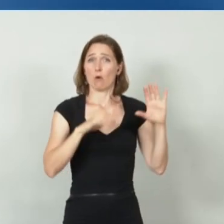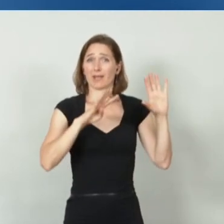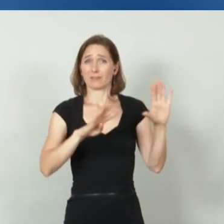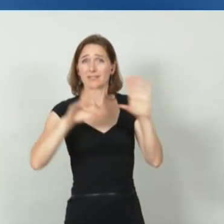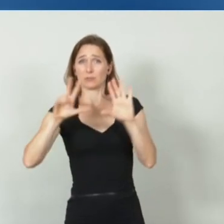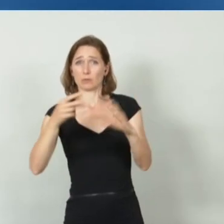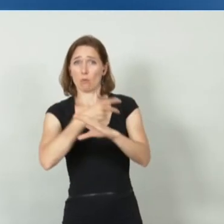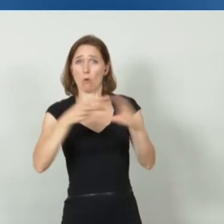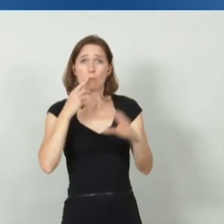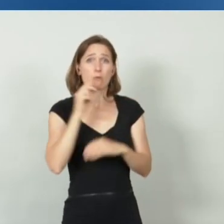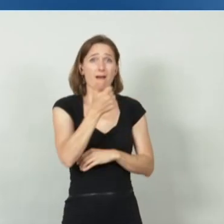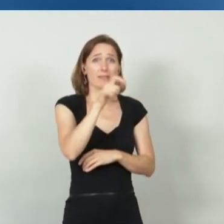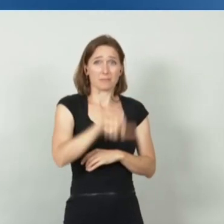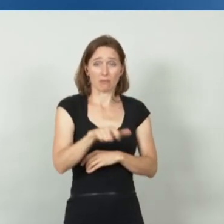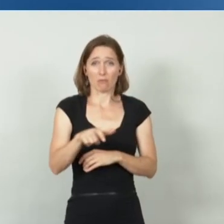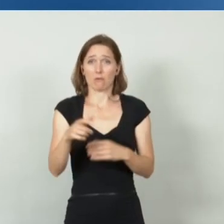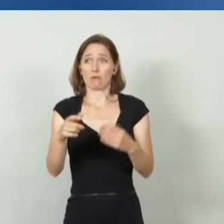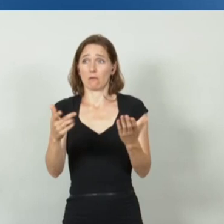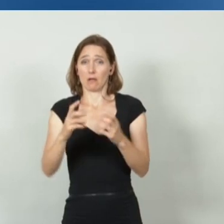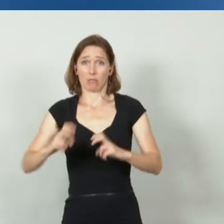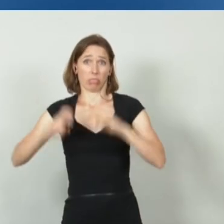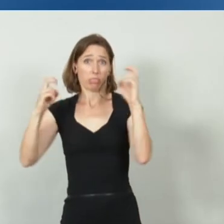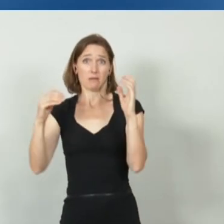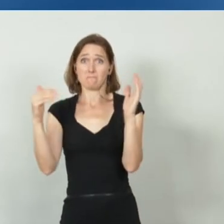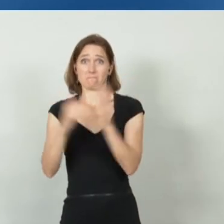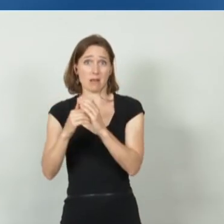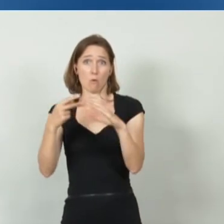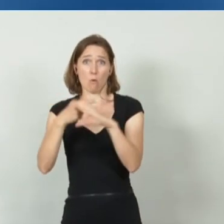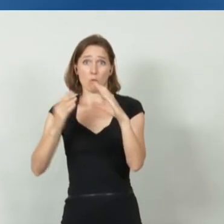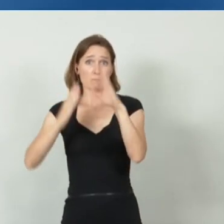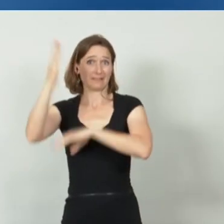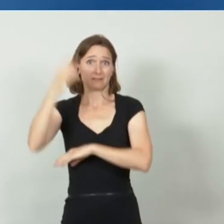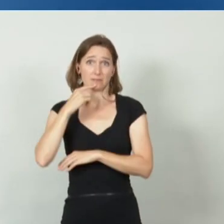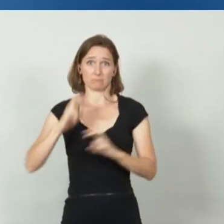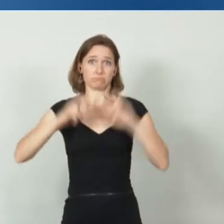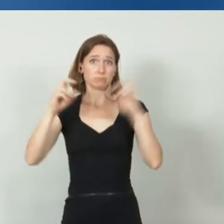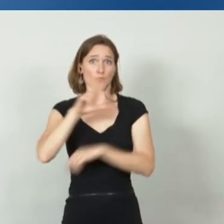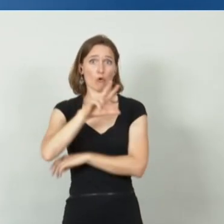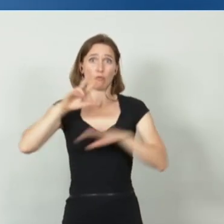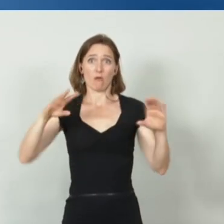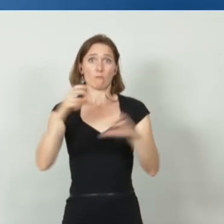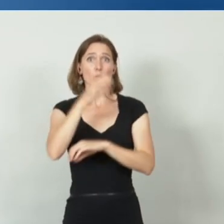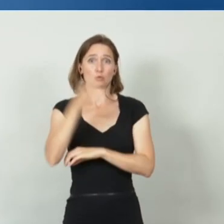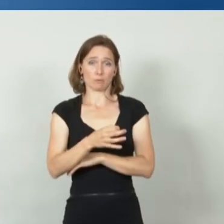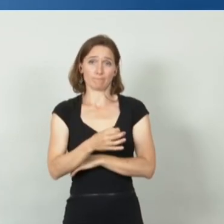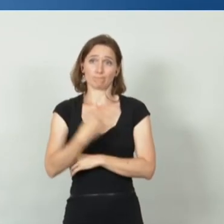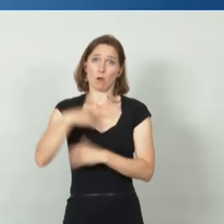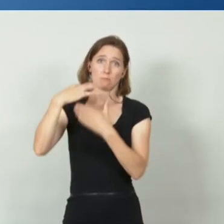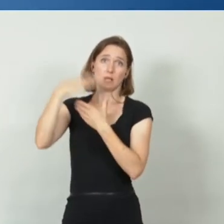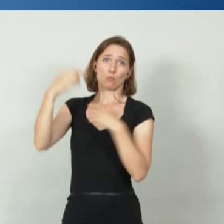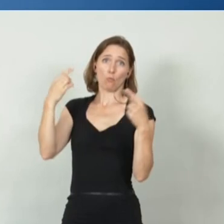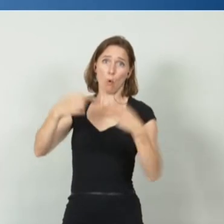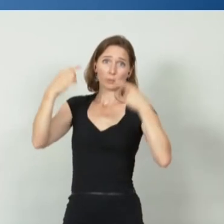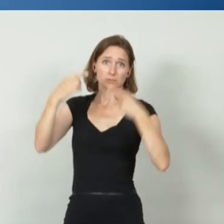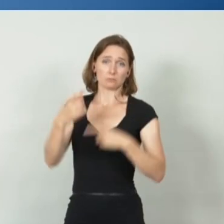1252 en 3 ans soit une augmentation de 39% en tant que ludoposition nous ne pouvons que prendre acte